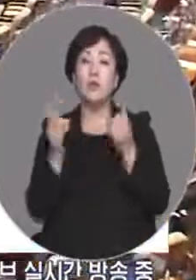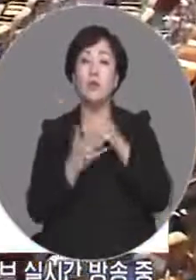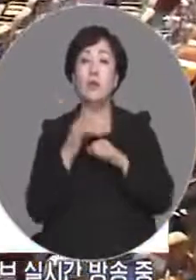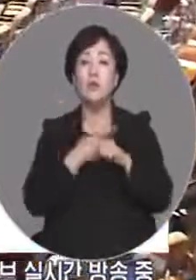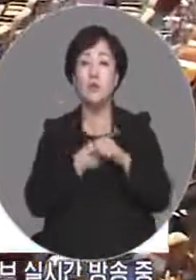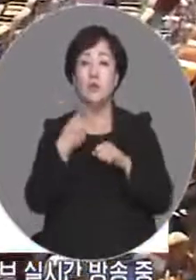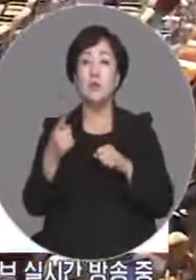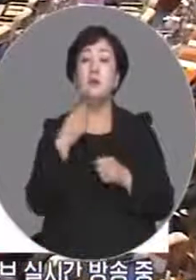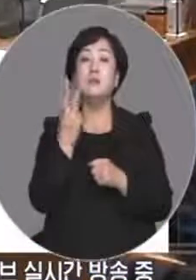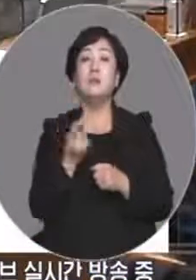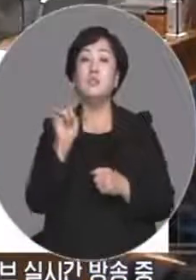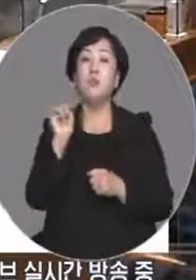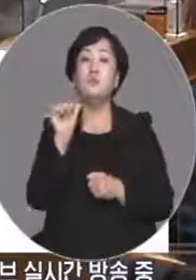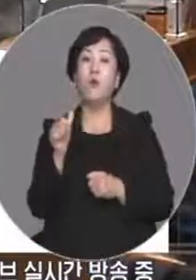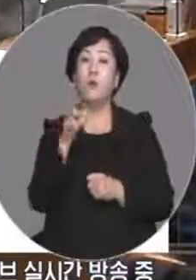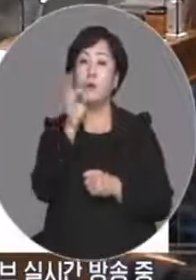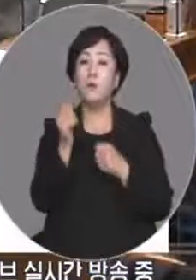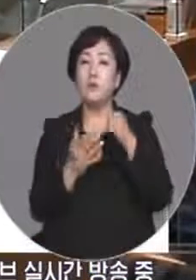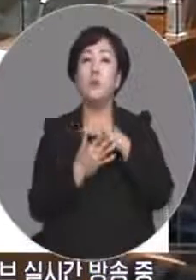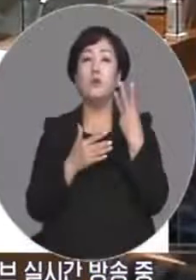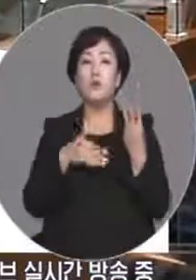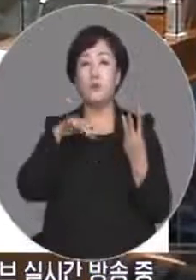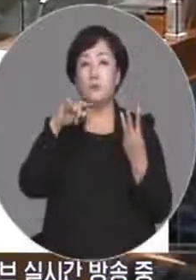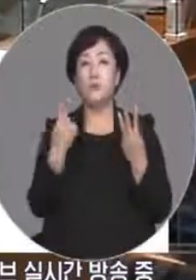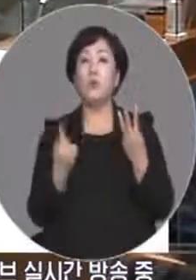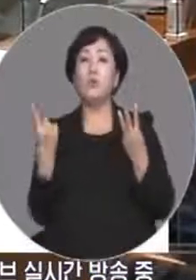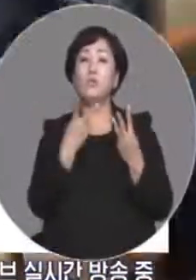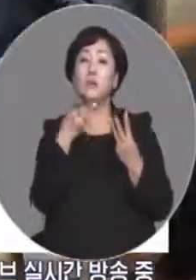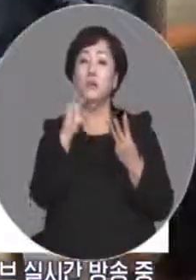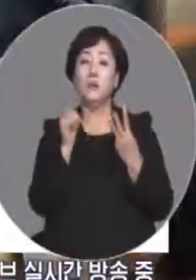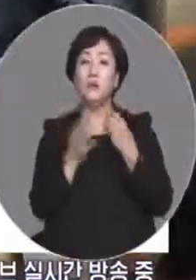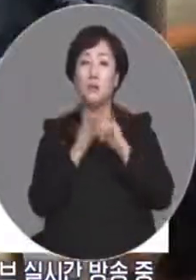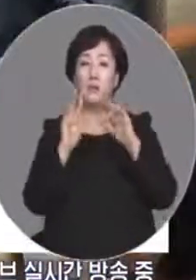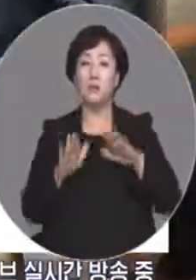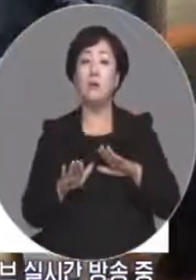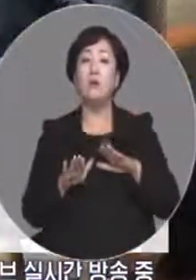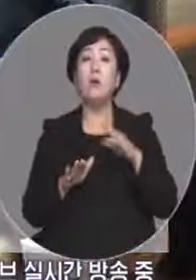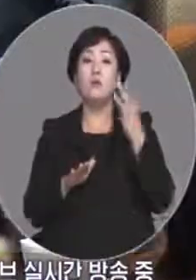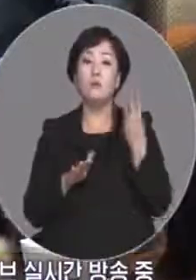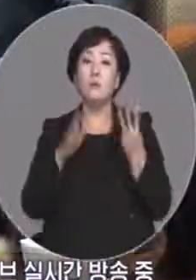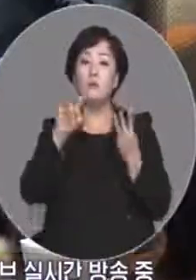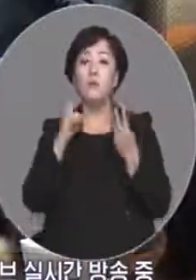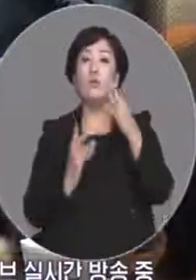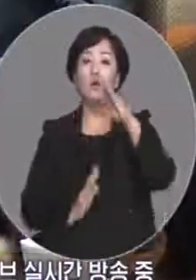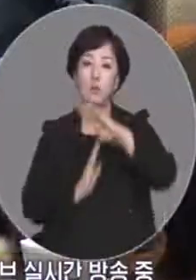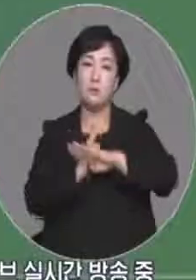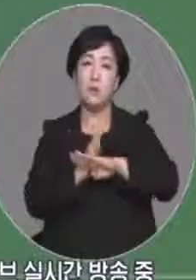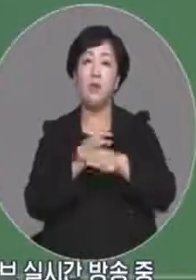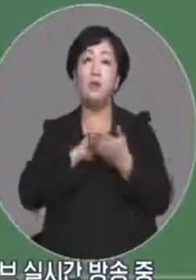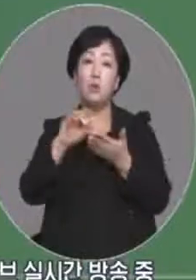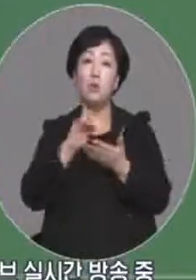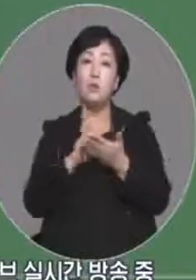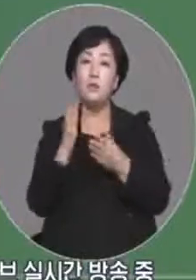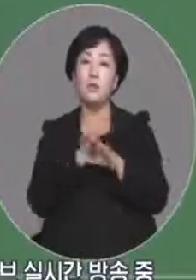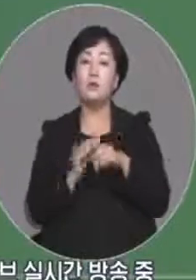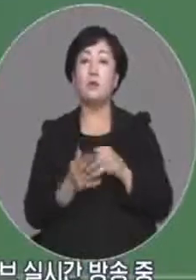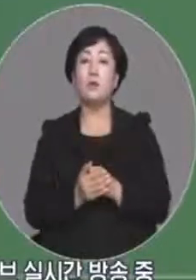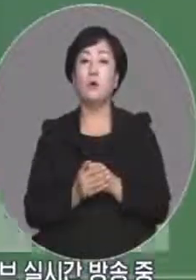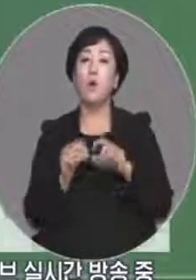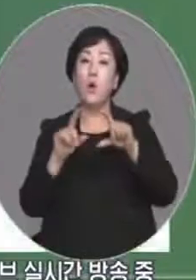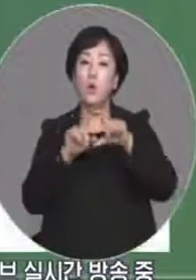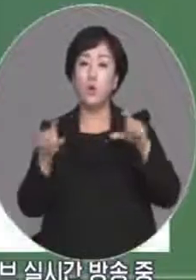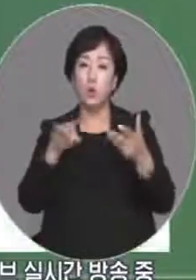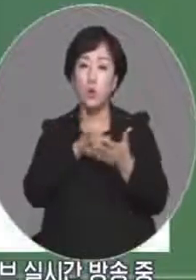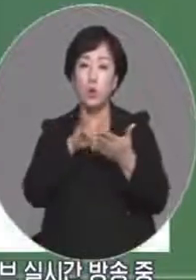국비는 전년보다 15% 늘어난 3조 2천억 원대로 사상 첫 3조 원을 돌파했습니다. 보통